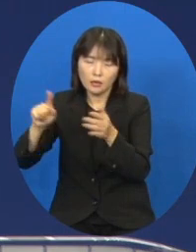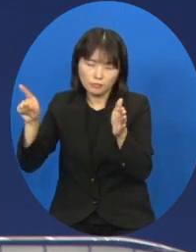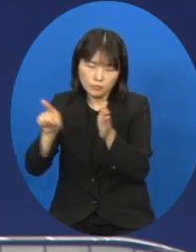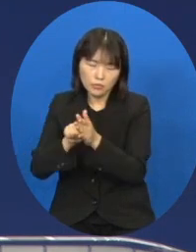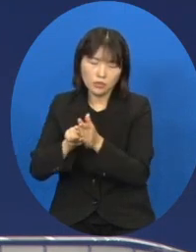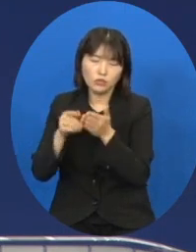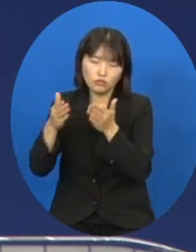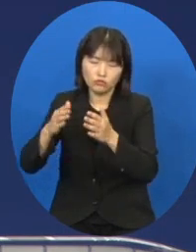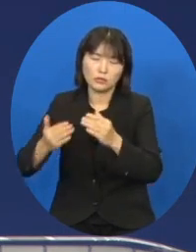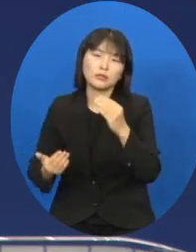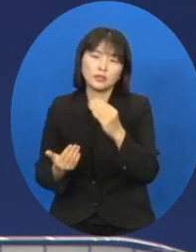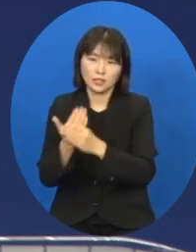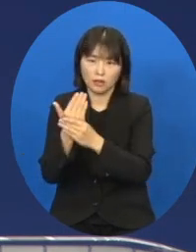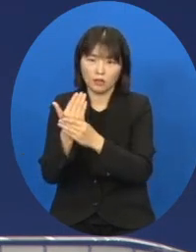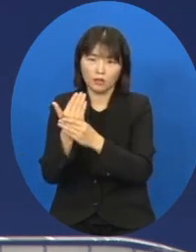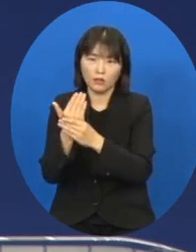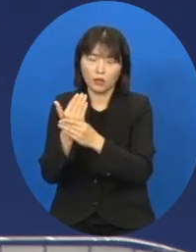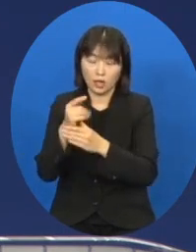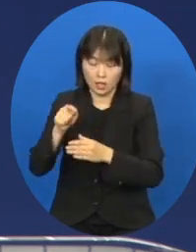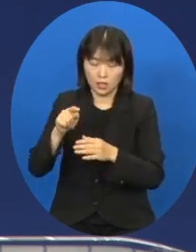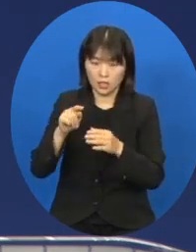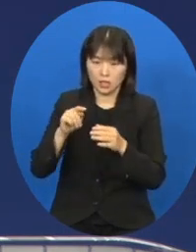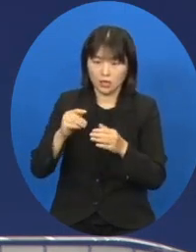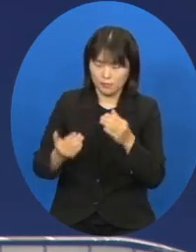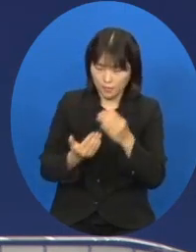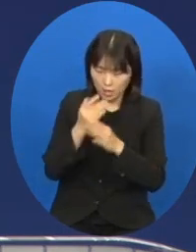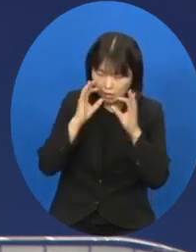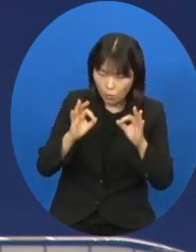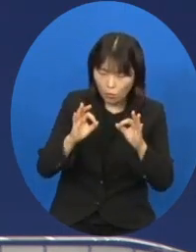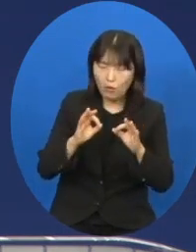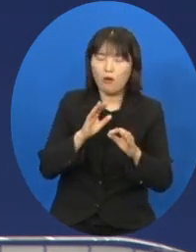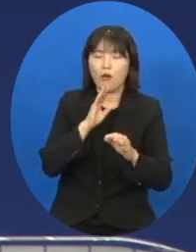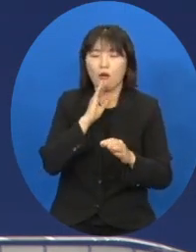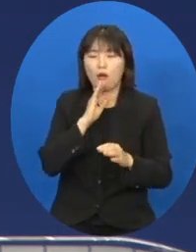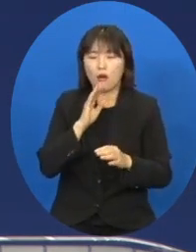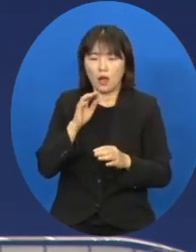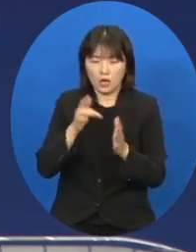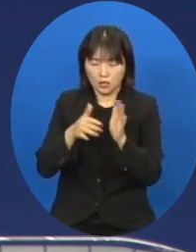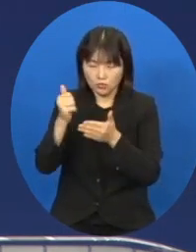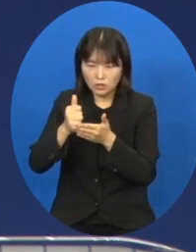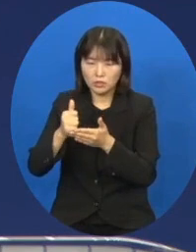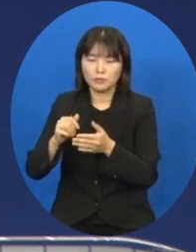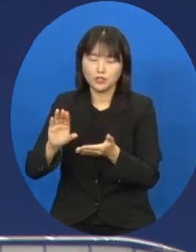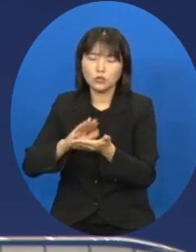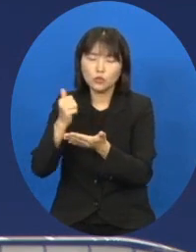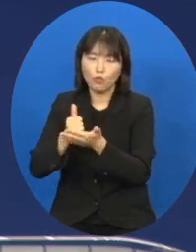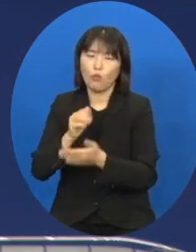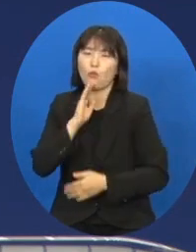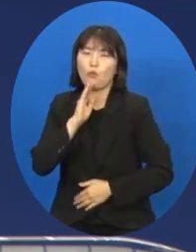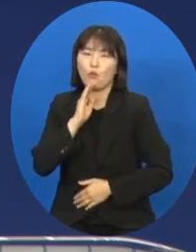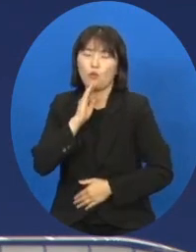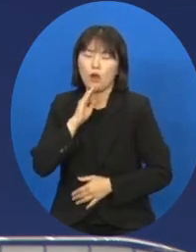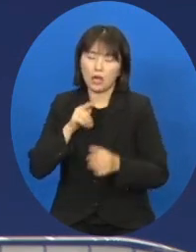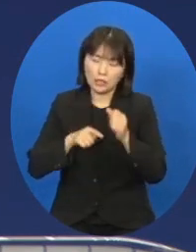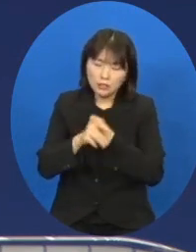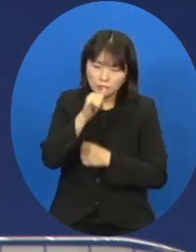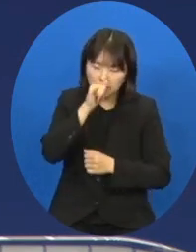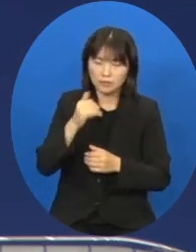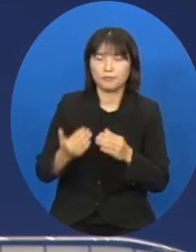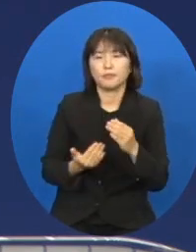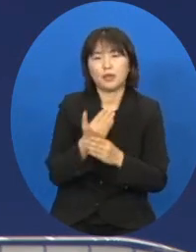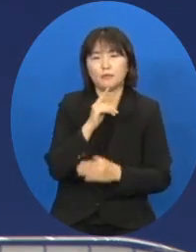사건이다. 이런 기적을 보니까 예수님이 그리스도시구나. 그런 의미가 있는 사건이라는